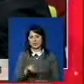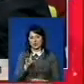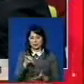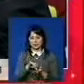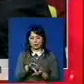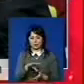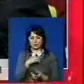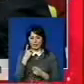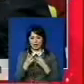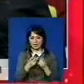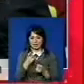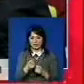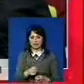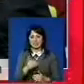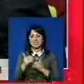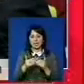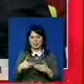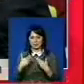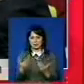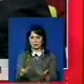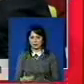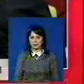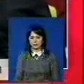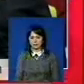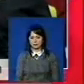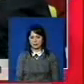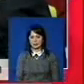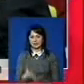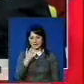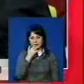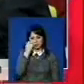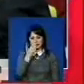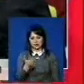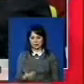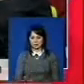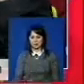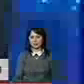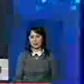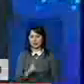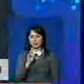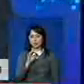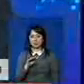რომ მიიღეთ გადაცემაში მონაწილეობა წარმატებებში. დიდი